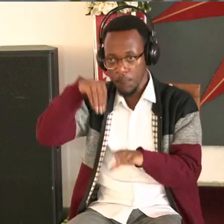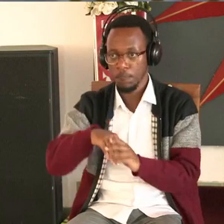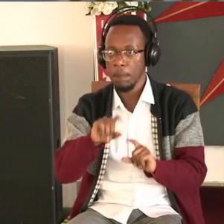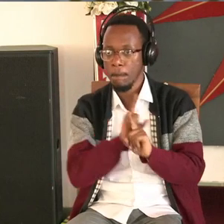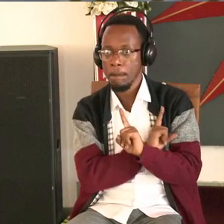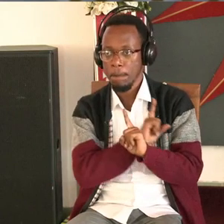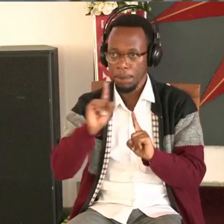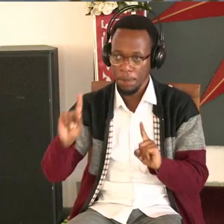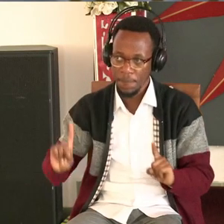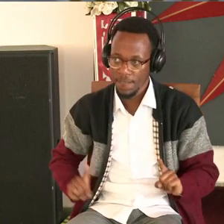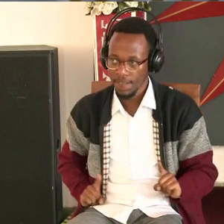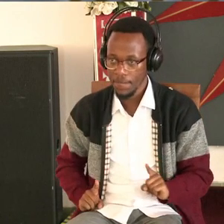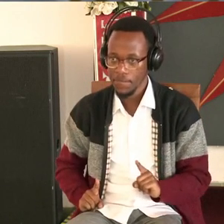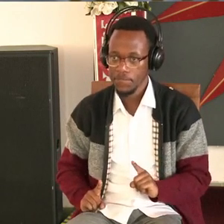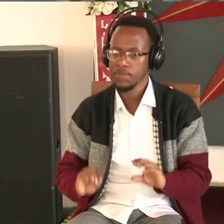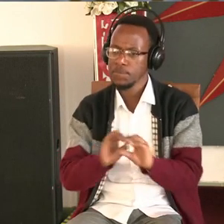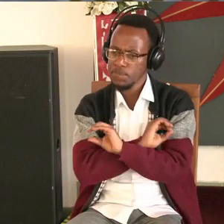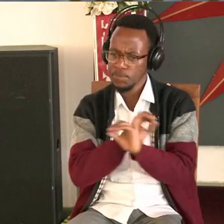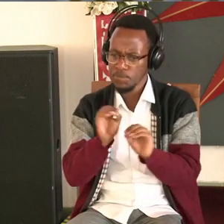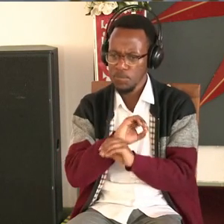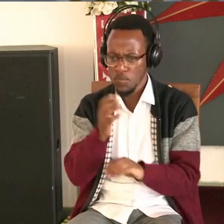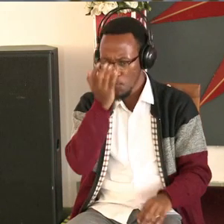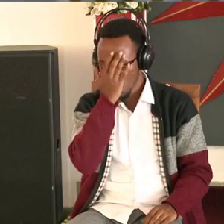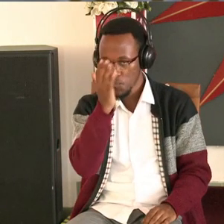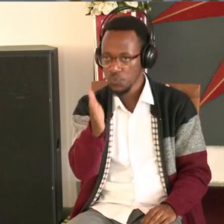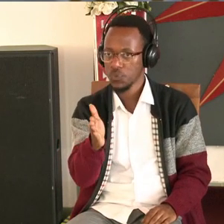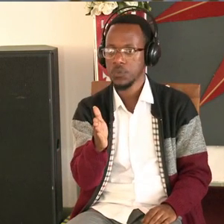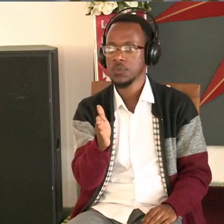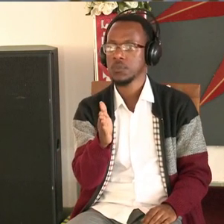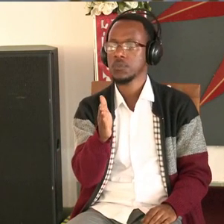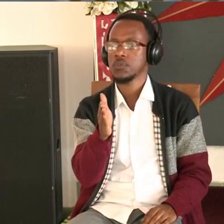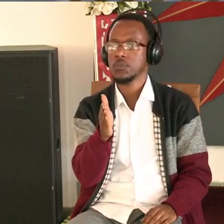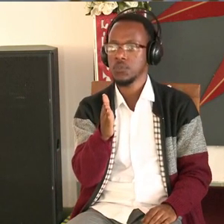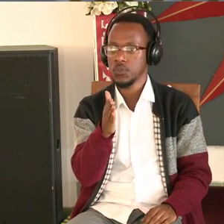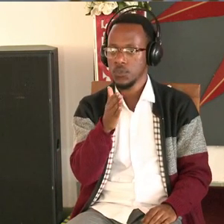kuba gutegereza nta uzakorwa n'isoni.